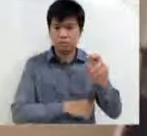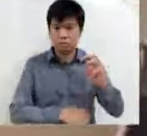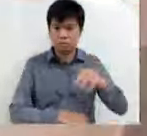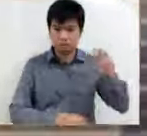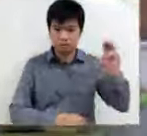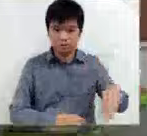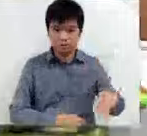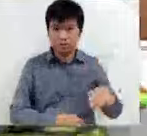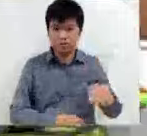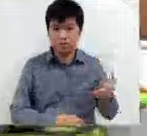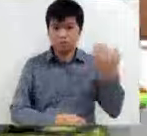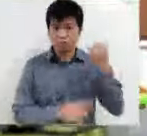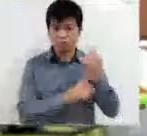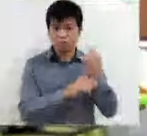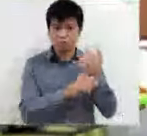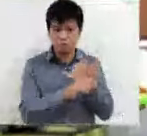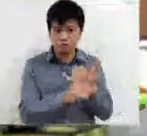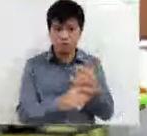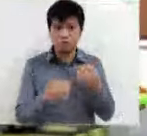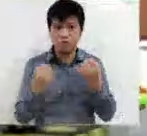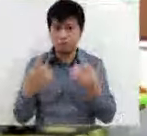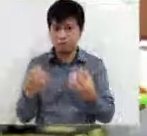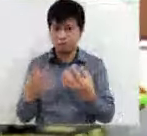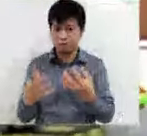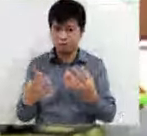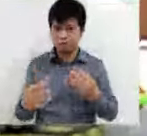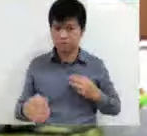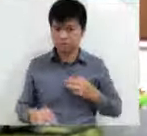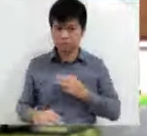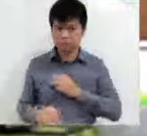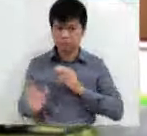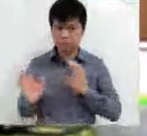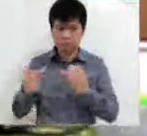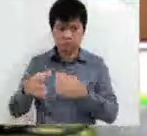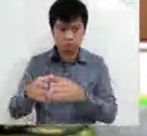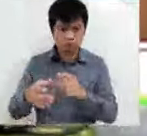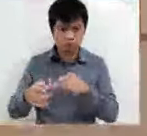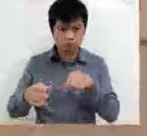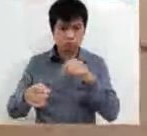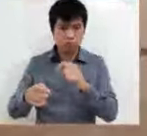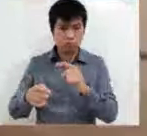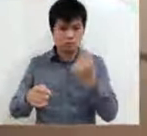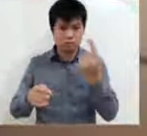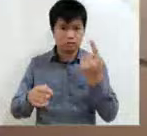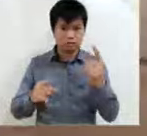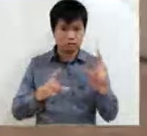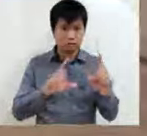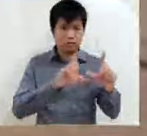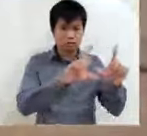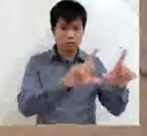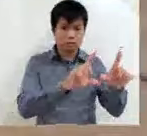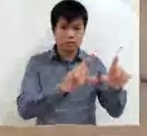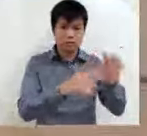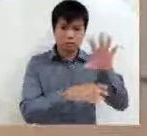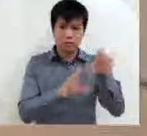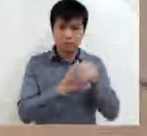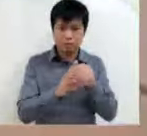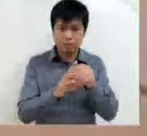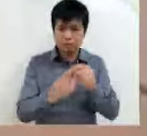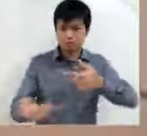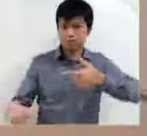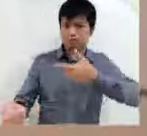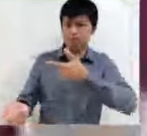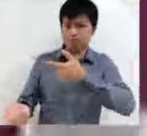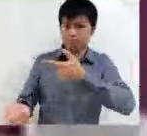grupo ito . One of the suspects natin na nakuha dito ay kasama dun sa nang hold up din ng vape shop